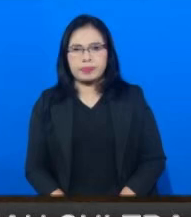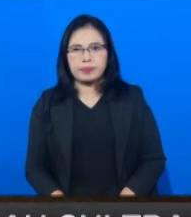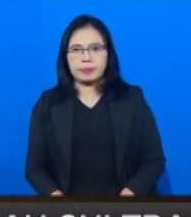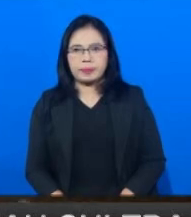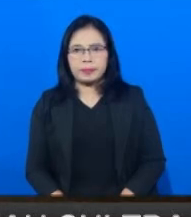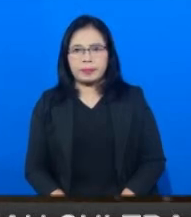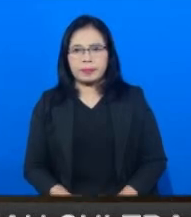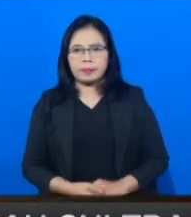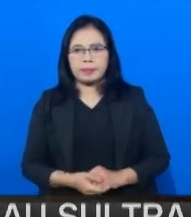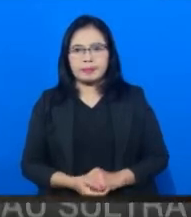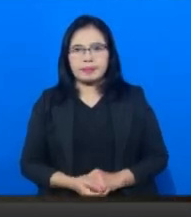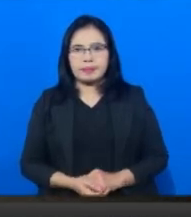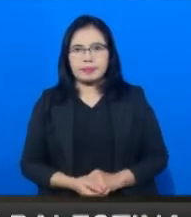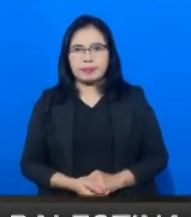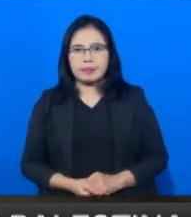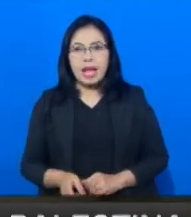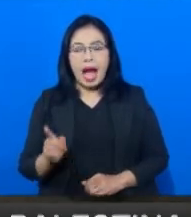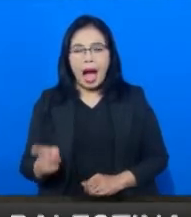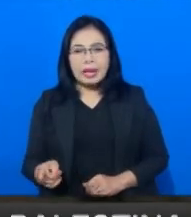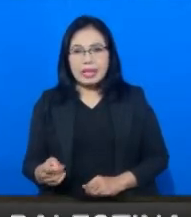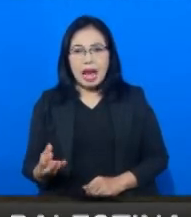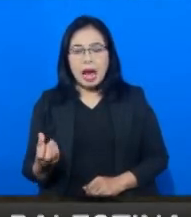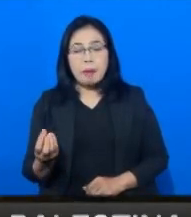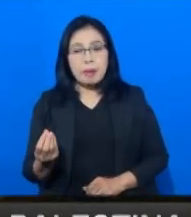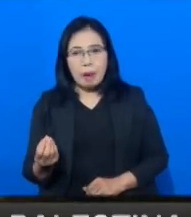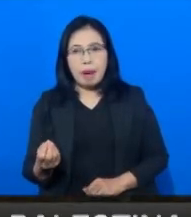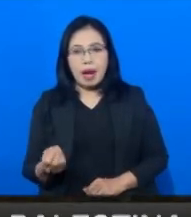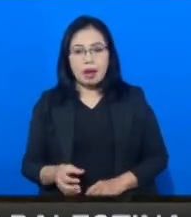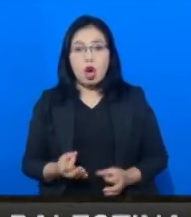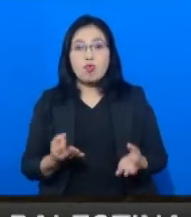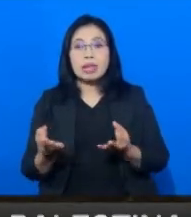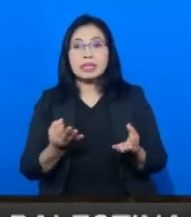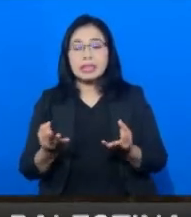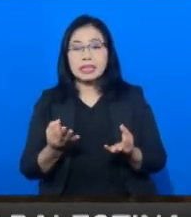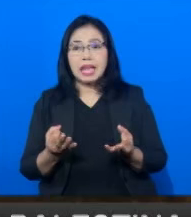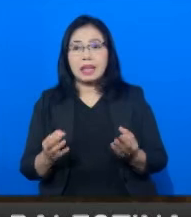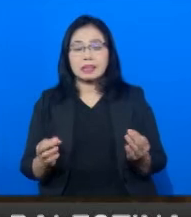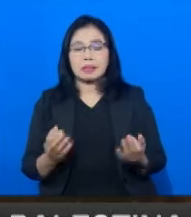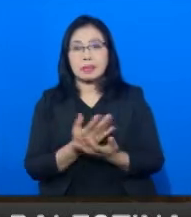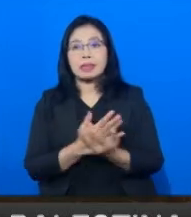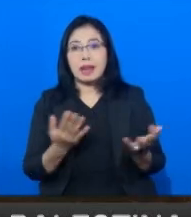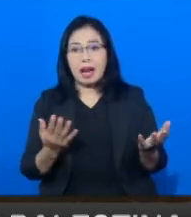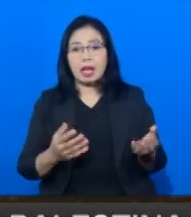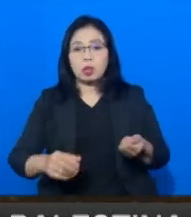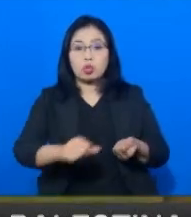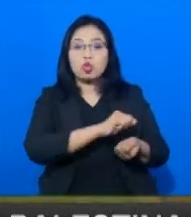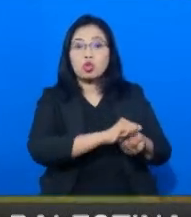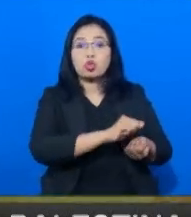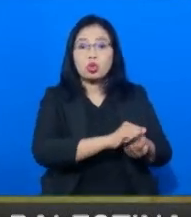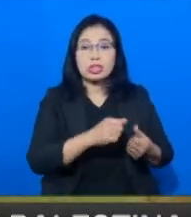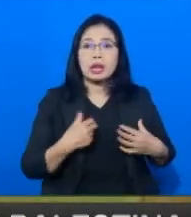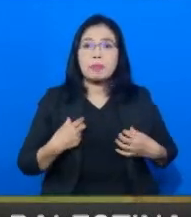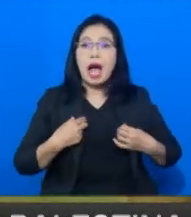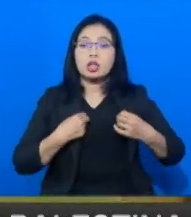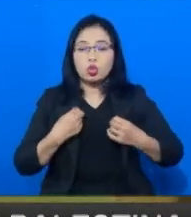Berbanding terbalik, ada beberapa fasilitas publik seperti tempat mandi cuci dan kakus di Jalan Keramat Jaya Gang 7,